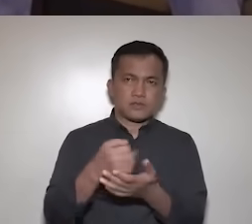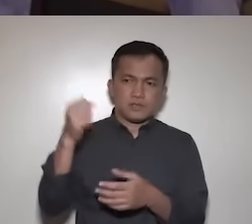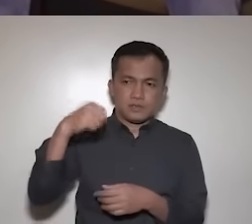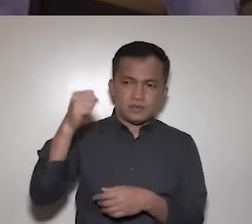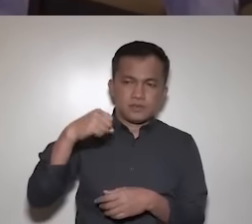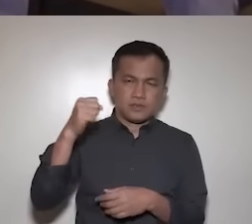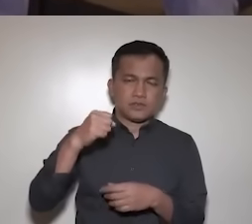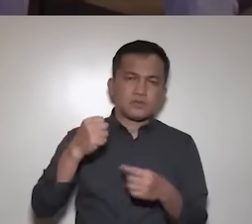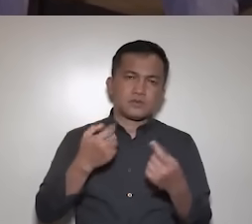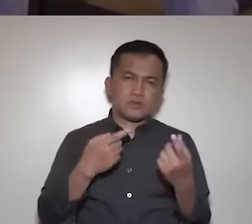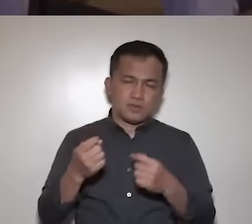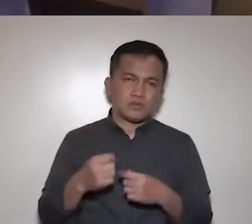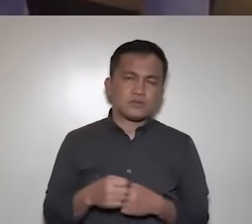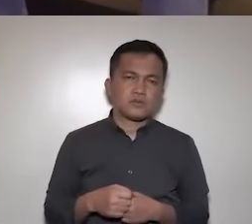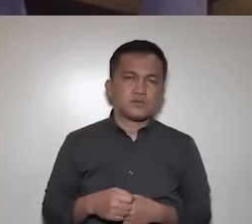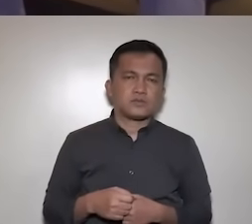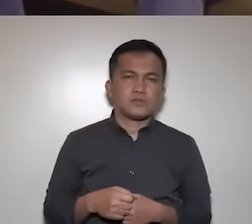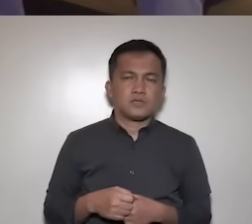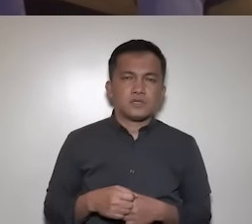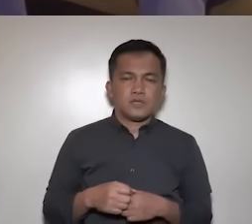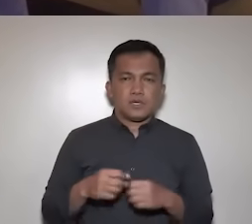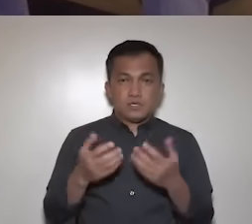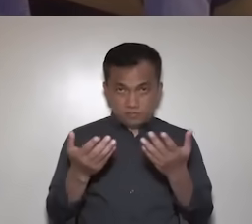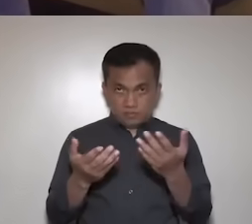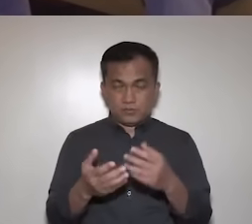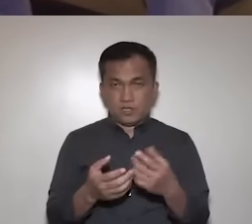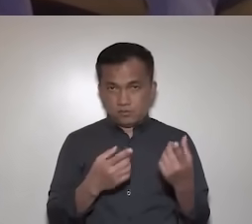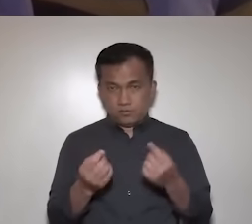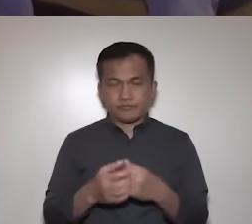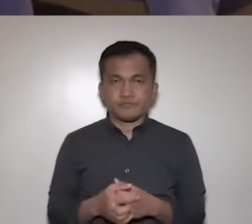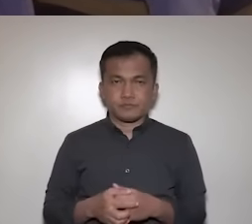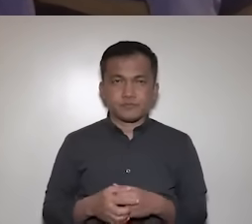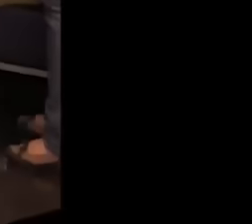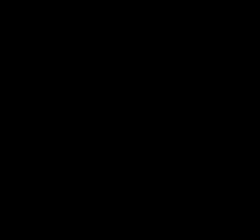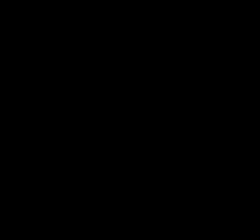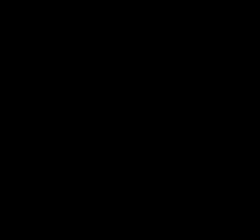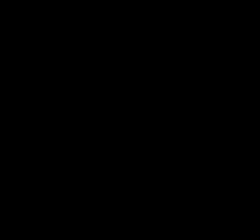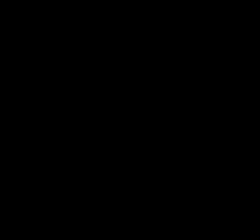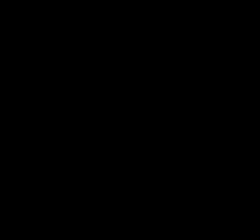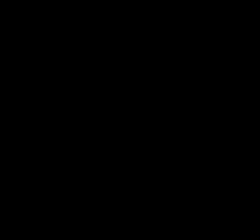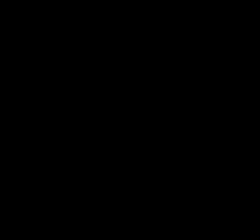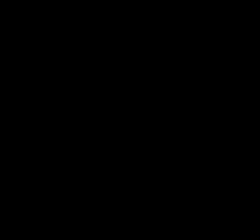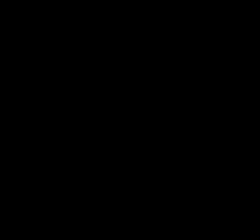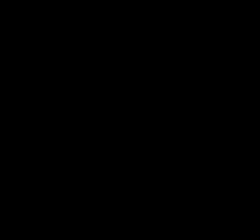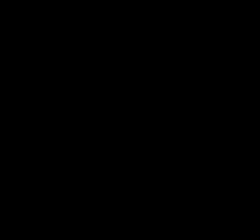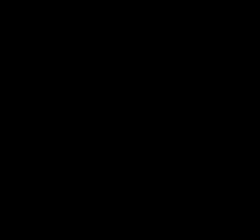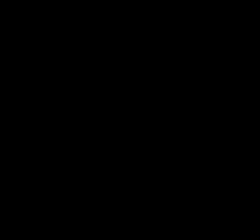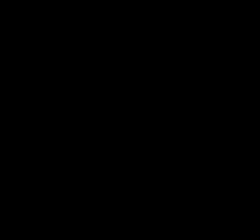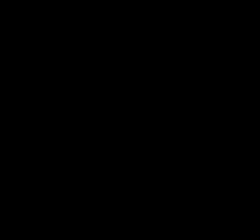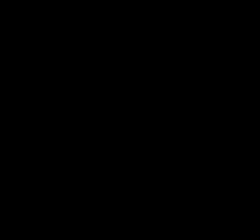naman, sir, gagawin ko yan. So, ganun na lang po. Sige po, sir.